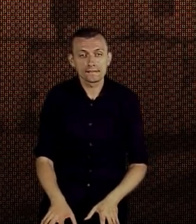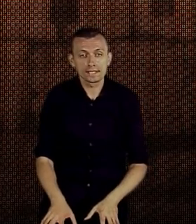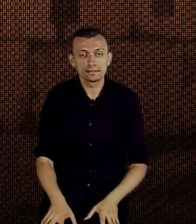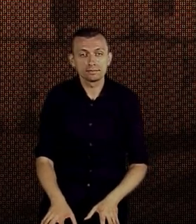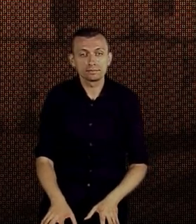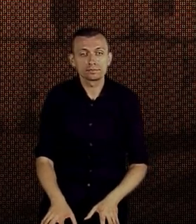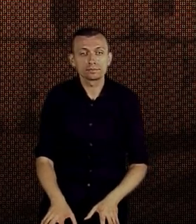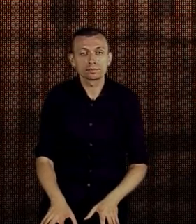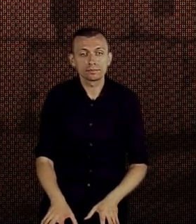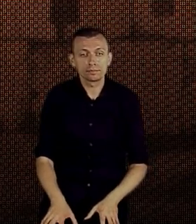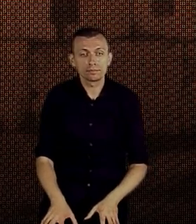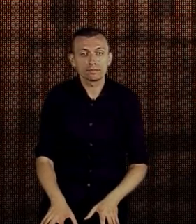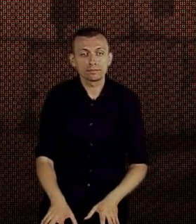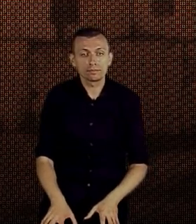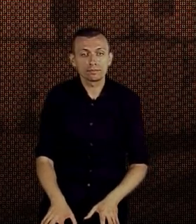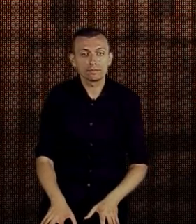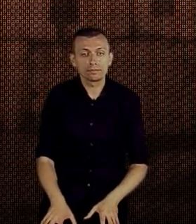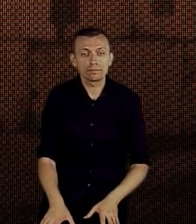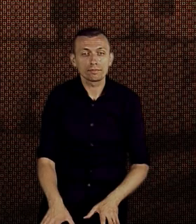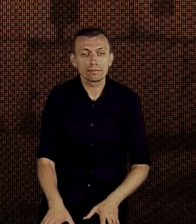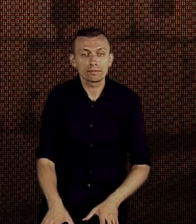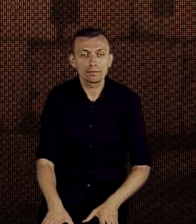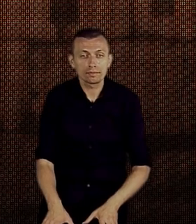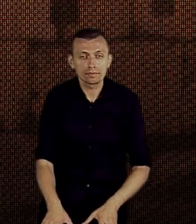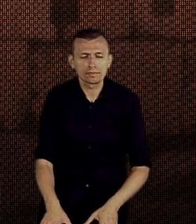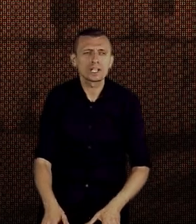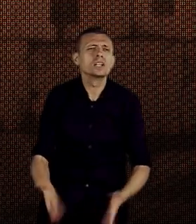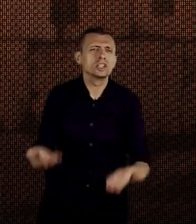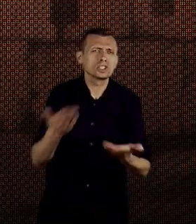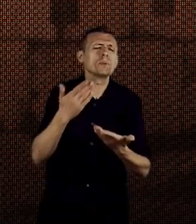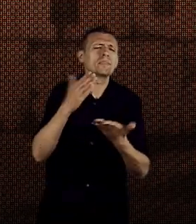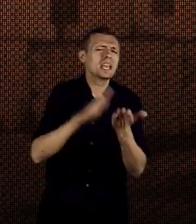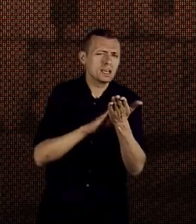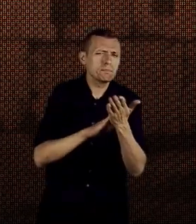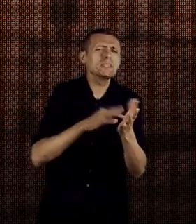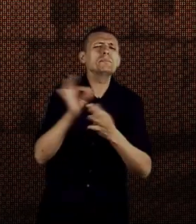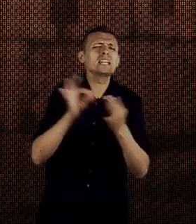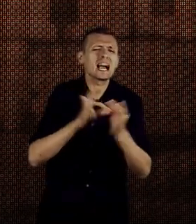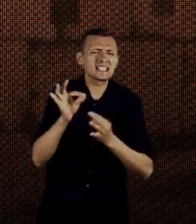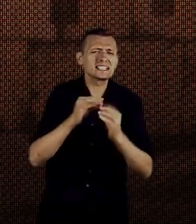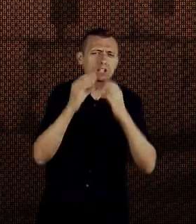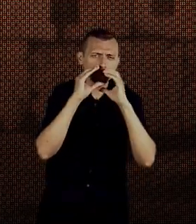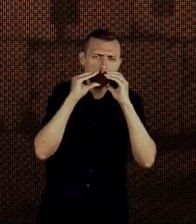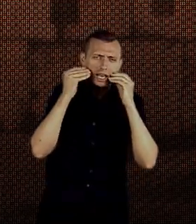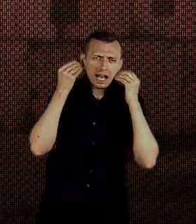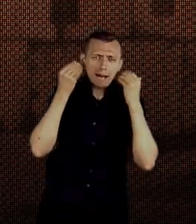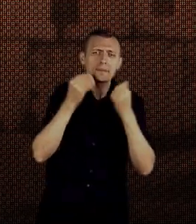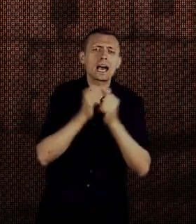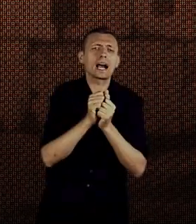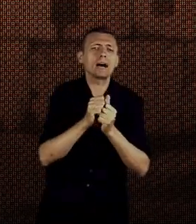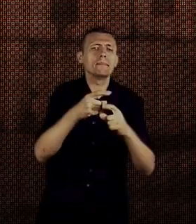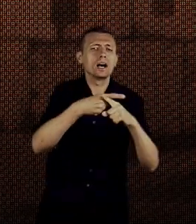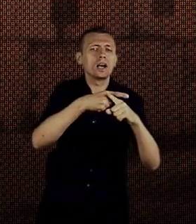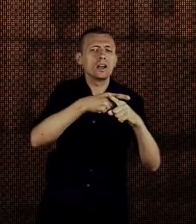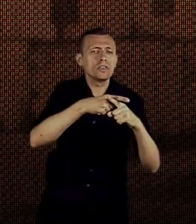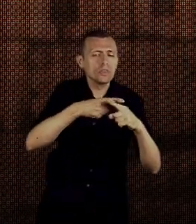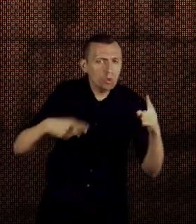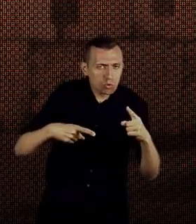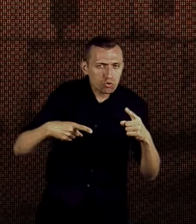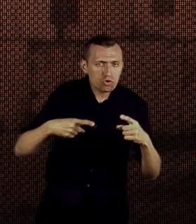Abraham, podnosząc nóż, by zabić własnego syna, w rzeczywistości zabijał też Bożą